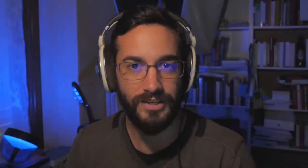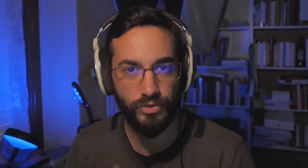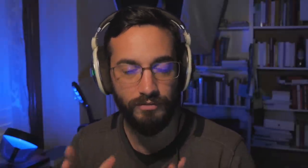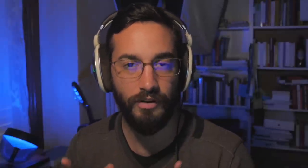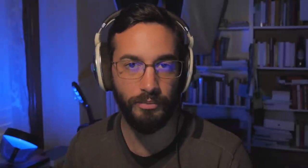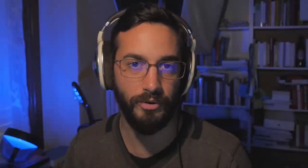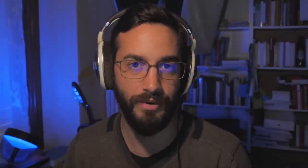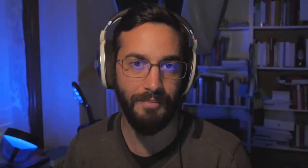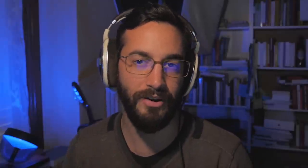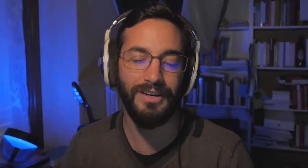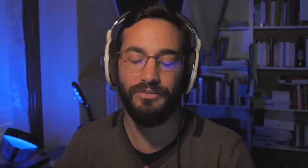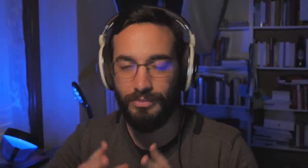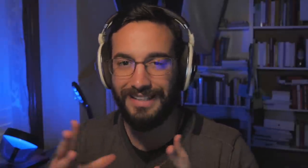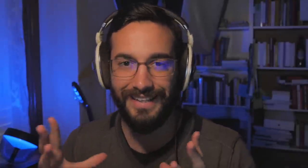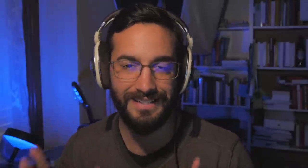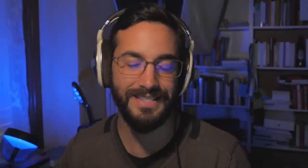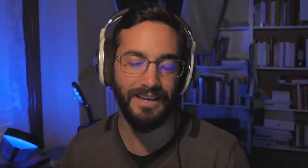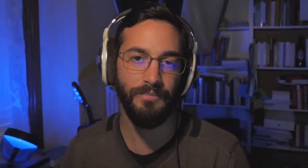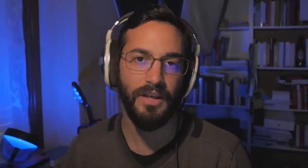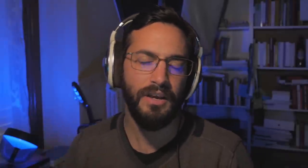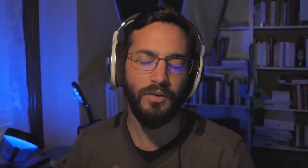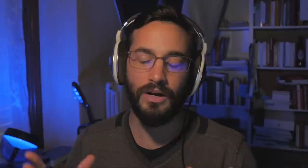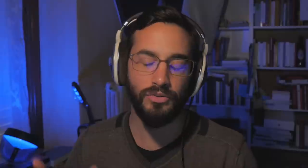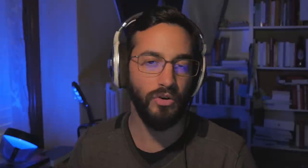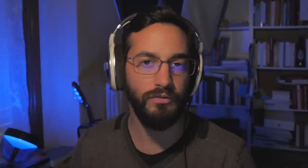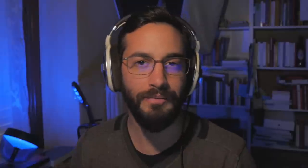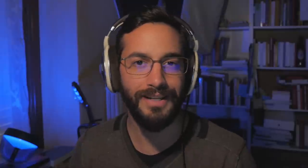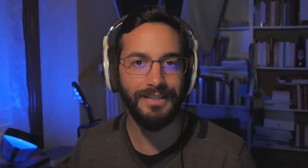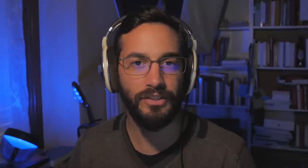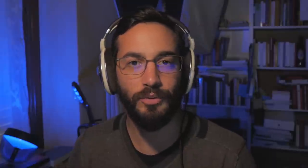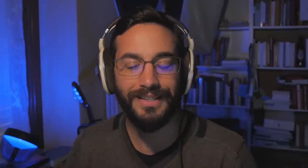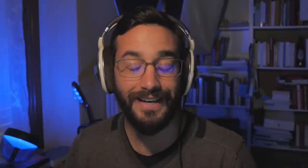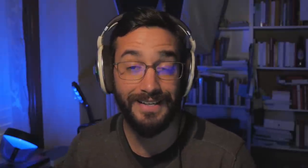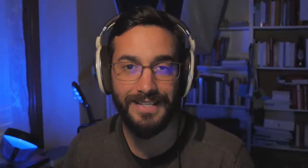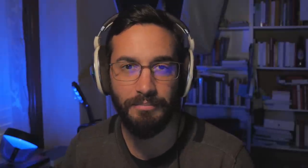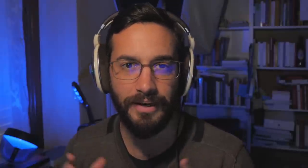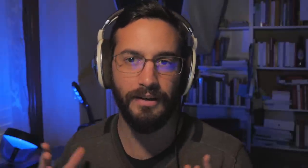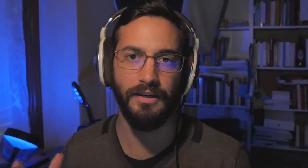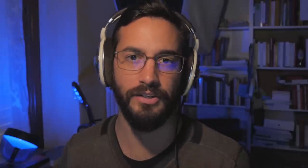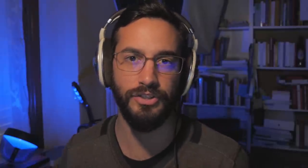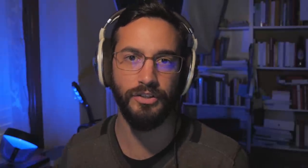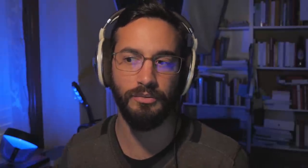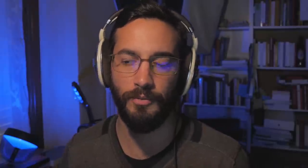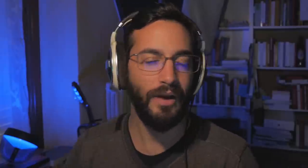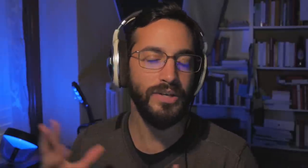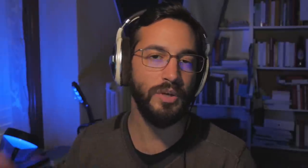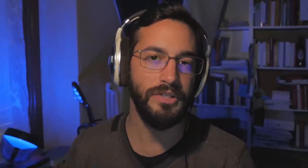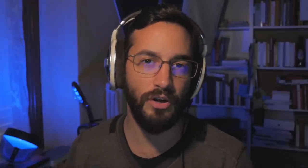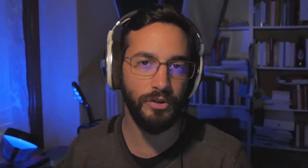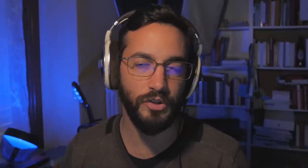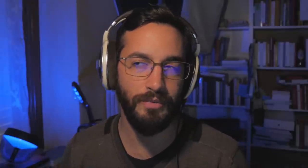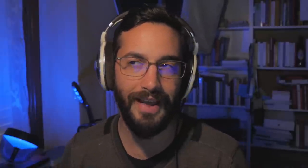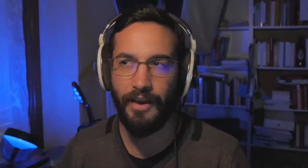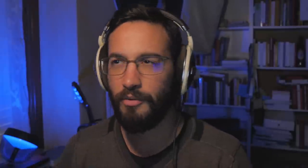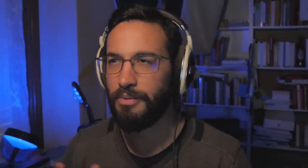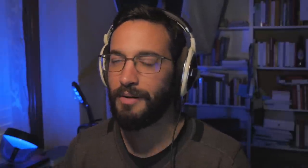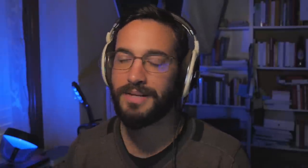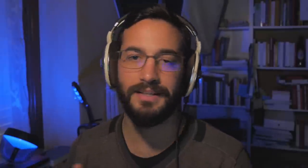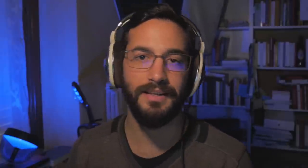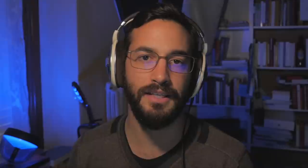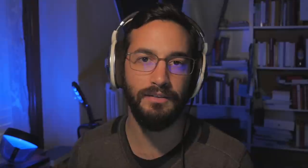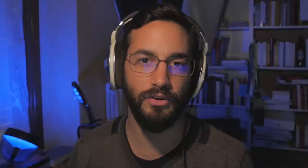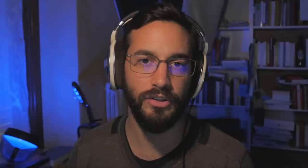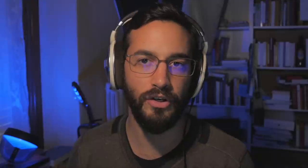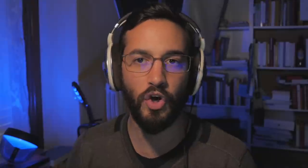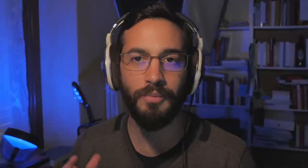È un po' questo il vero problema, non la domanda in sé. In quanto, ovviamente, domandare è sempre legittimo. E questo episodio, secondo me, è un po'